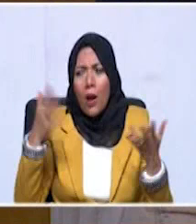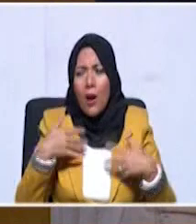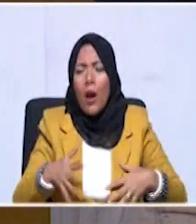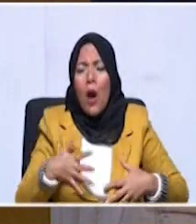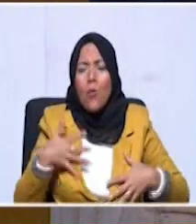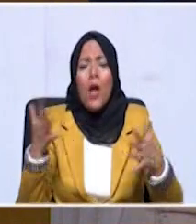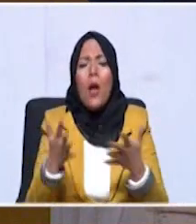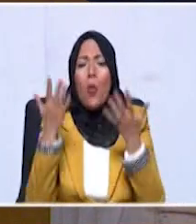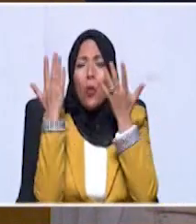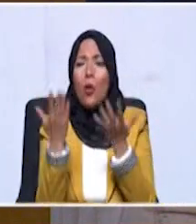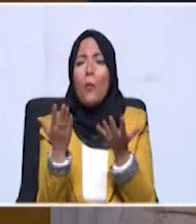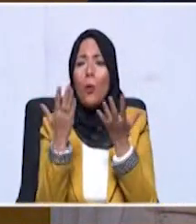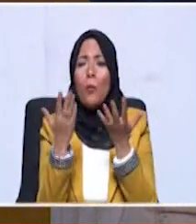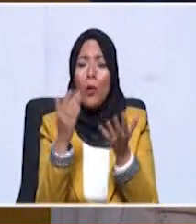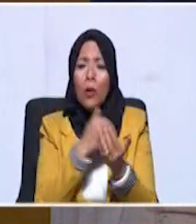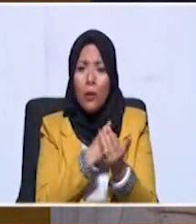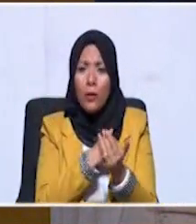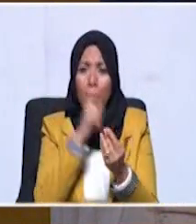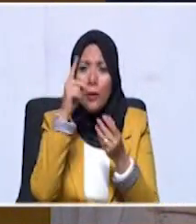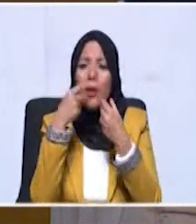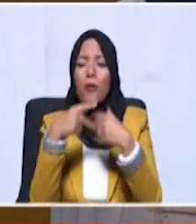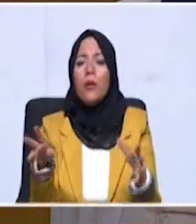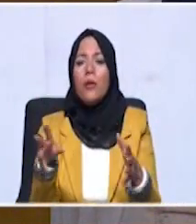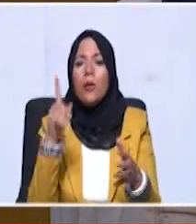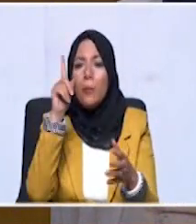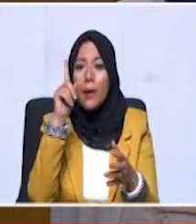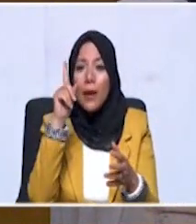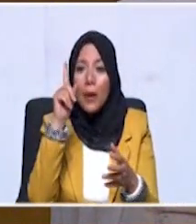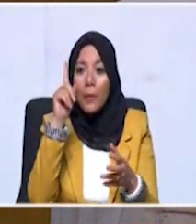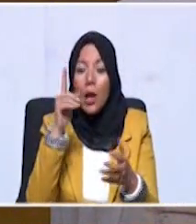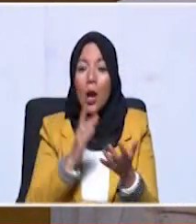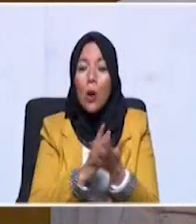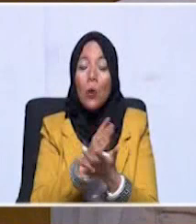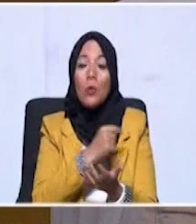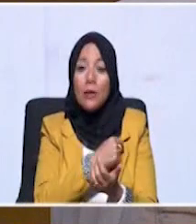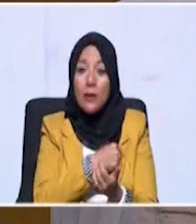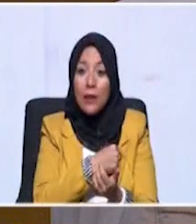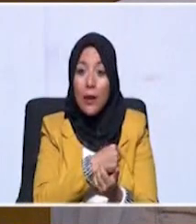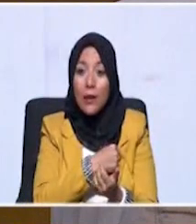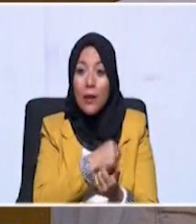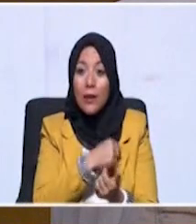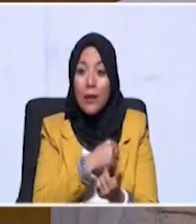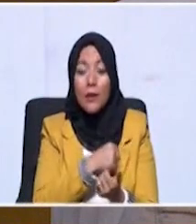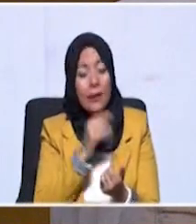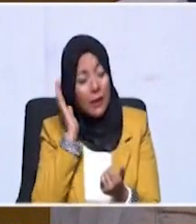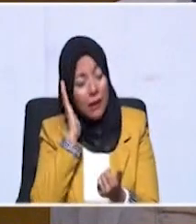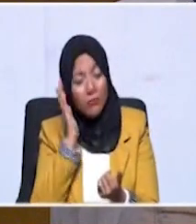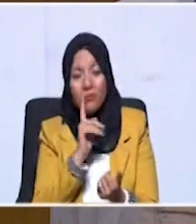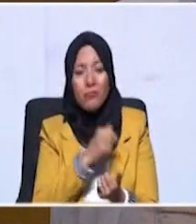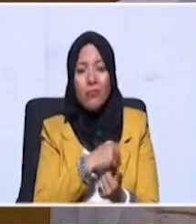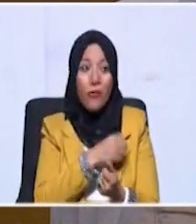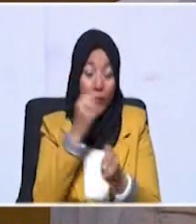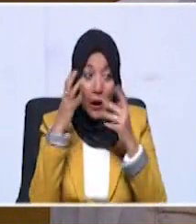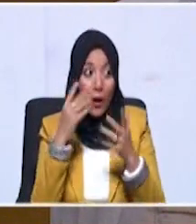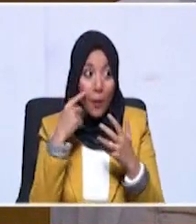به. ادعوا الله وأنتم موقنون بالإجابة، واعلموا أن الله لا يستجيب دعاء من قلب غافل الله. فأدعو أنا